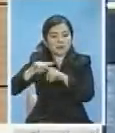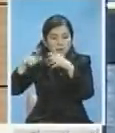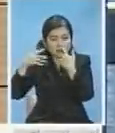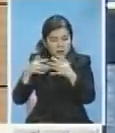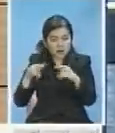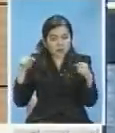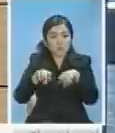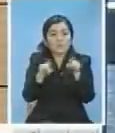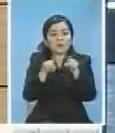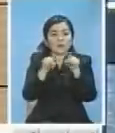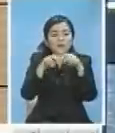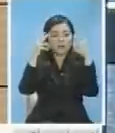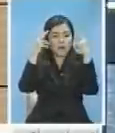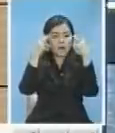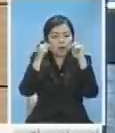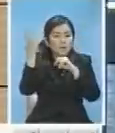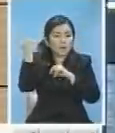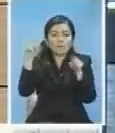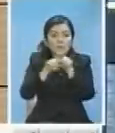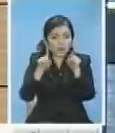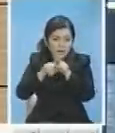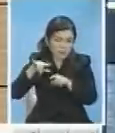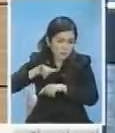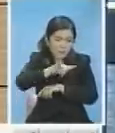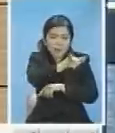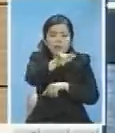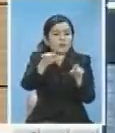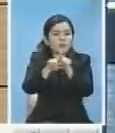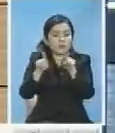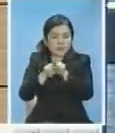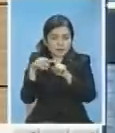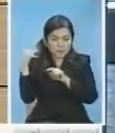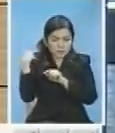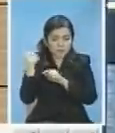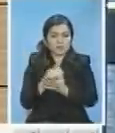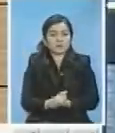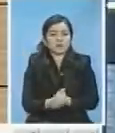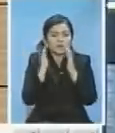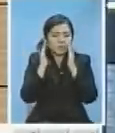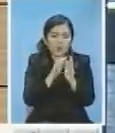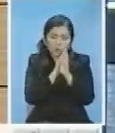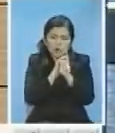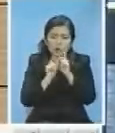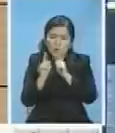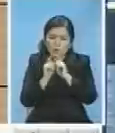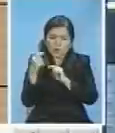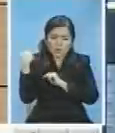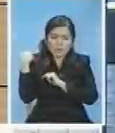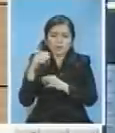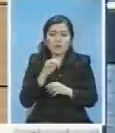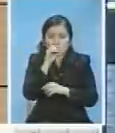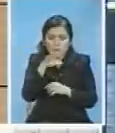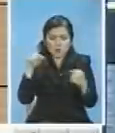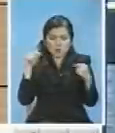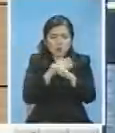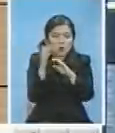ได้เดินทางไปในประเทศเหล่านั้นเกือบทุกประเทศแน่นอนครับมีการวิพากษ์วิจารณ์ว่าท่านทำไมต้องเดินทางไปก่อนหน้า